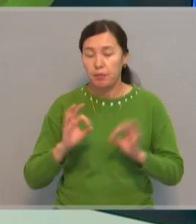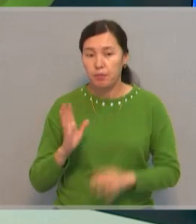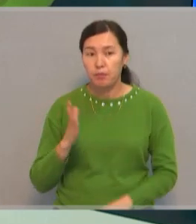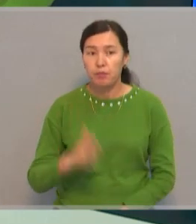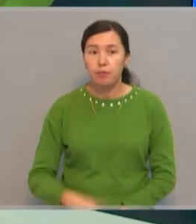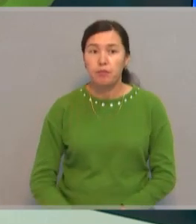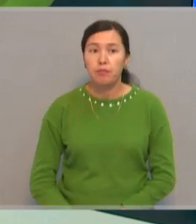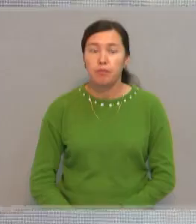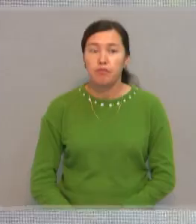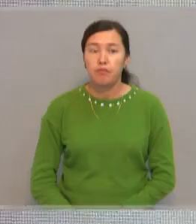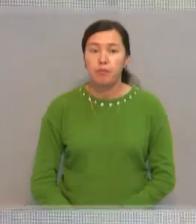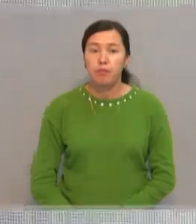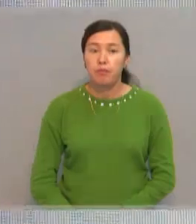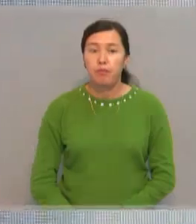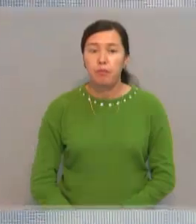тарқатады.